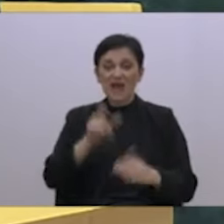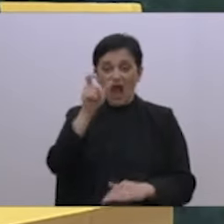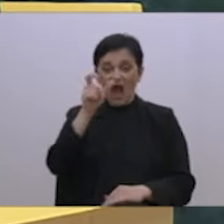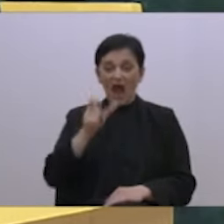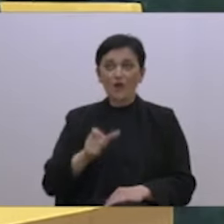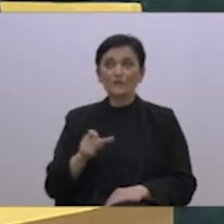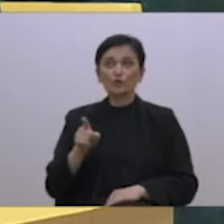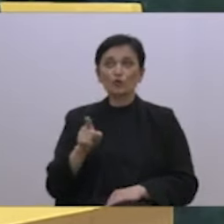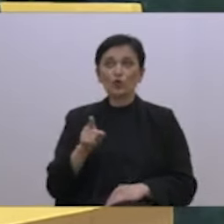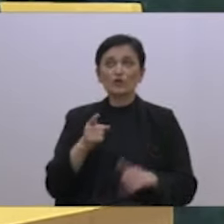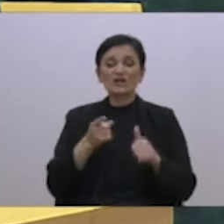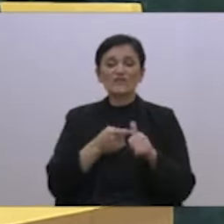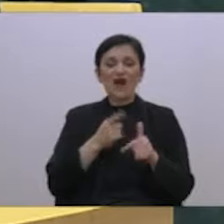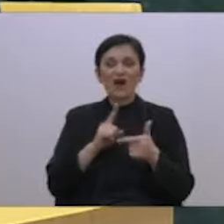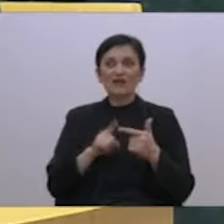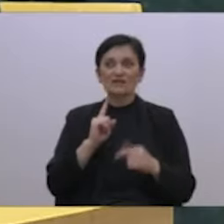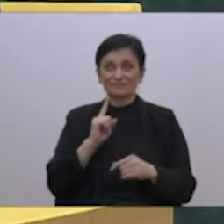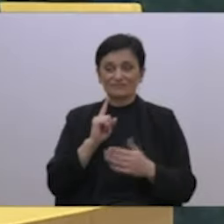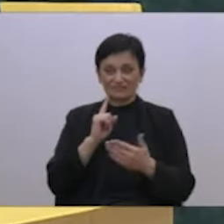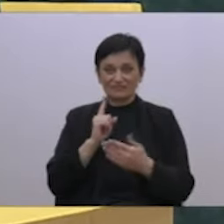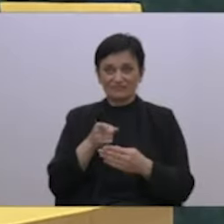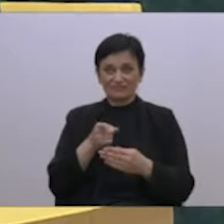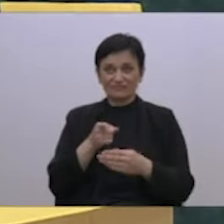ვთქვათ, გვარის და სახელის ხსენებით.